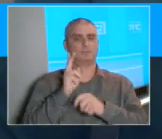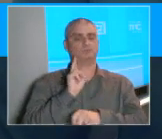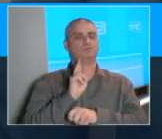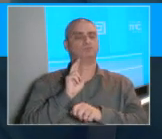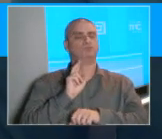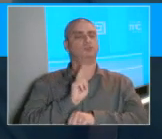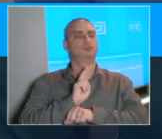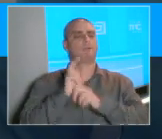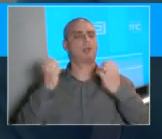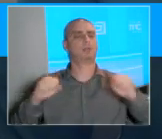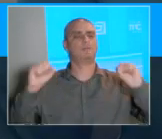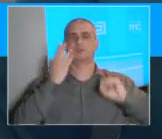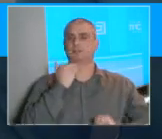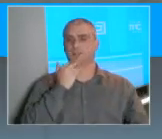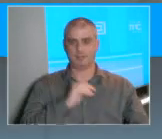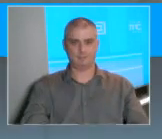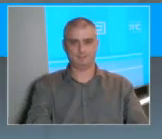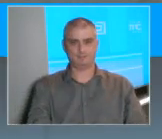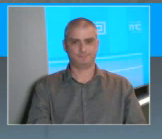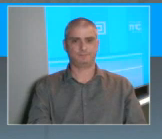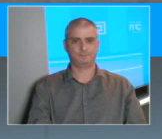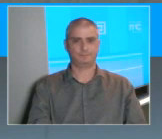משמר הדמוקרטיה הישראלית.